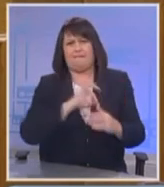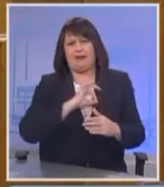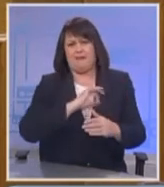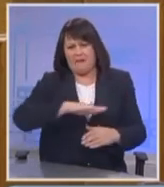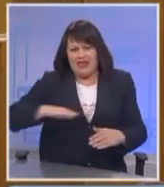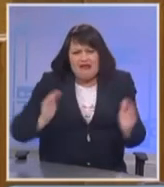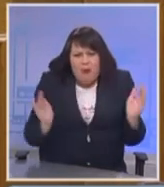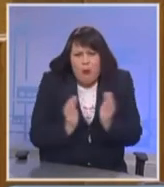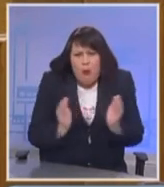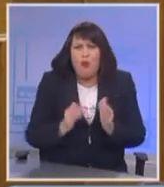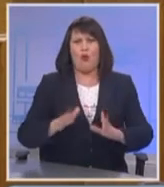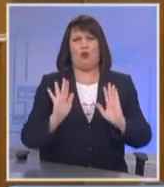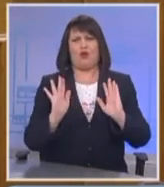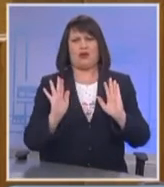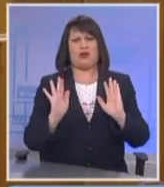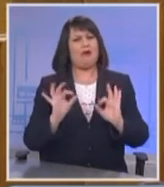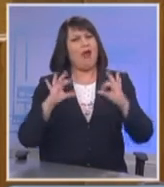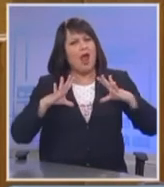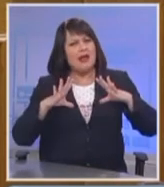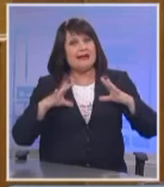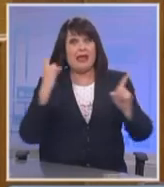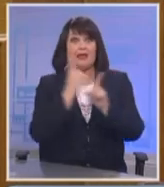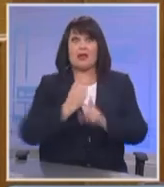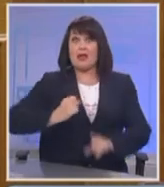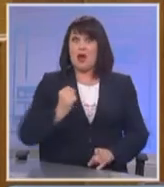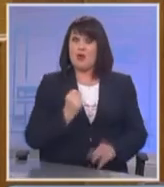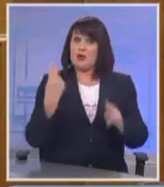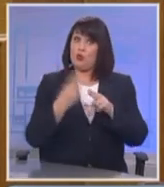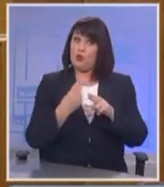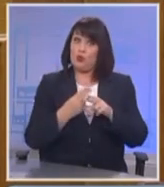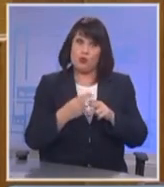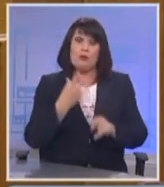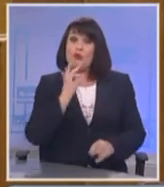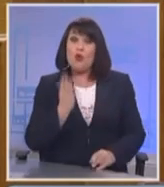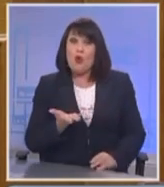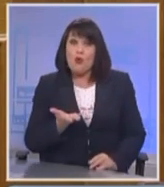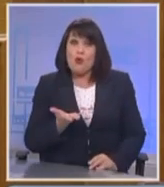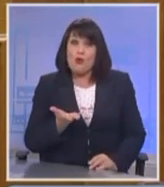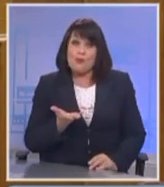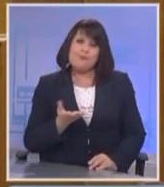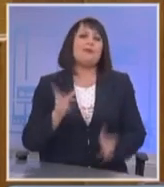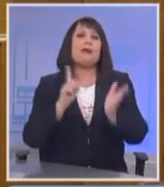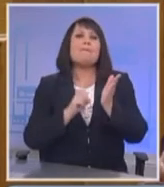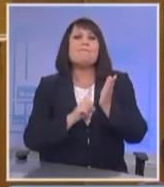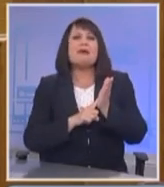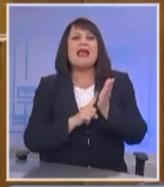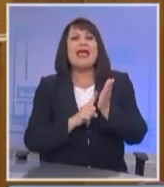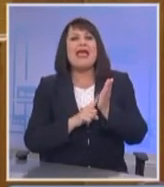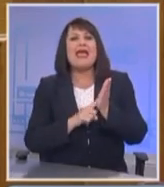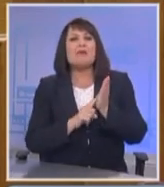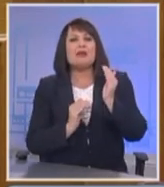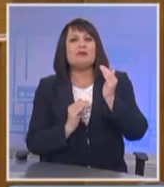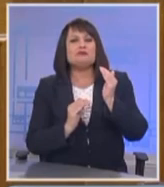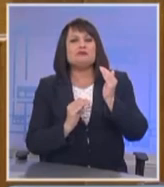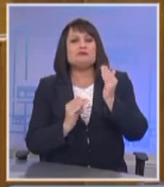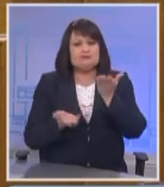Ξεχωρίζουμε ιδιαίτερα το ζήτημα της ειδικής αγωγής, γιατί εδώ απαιτείται θετικά άνηση